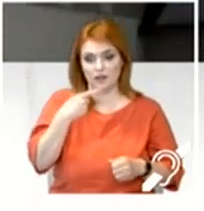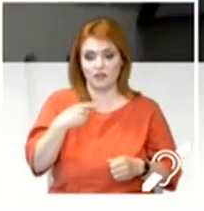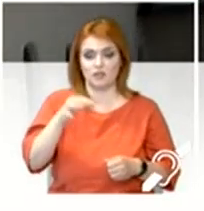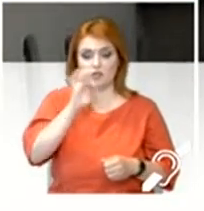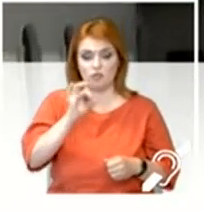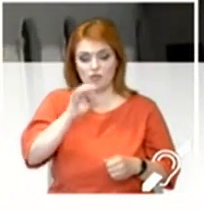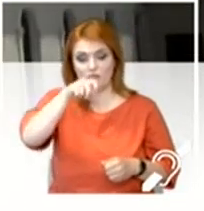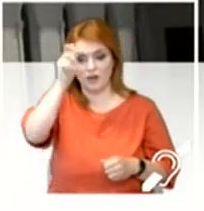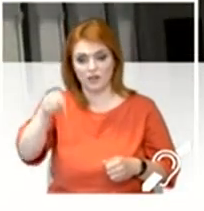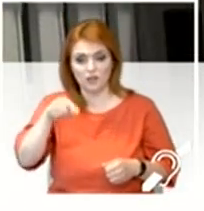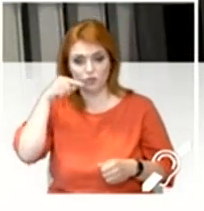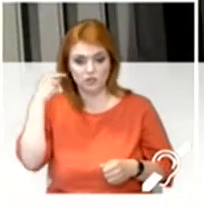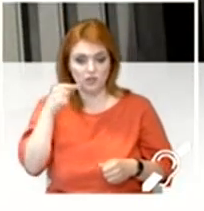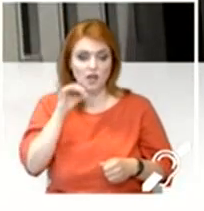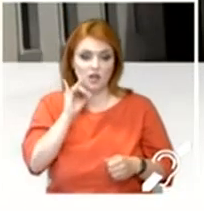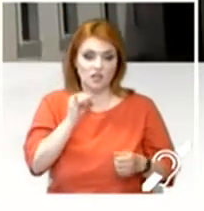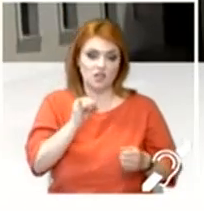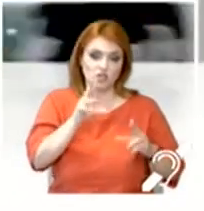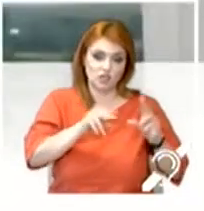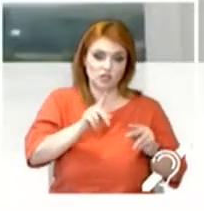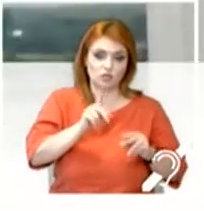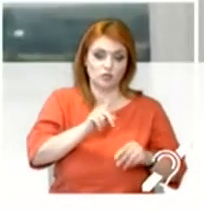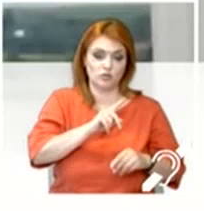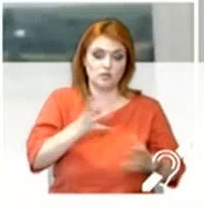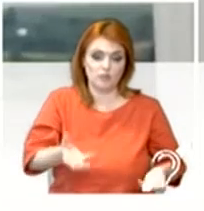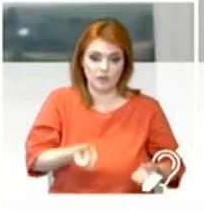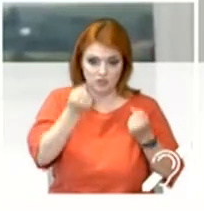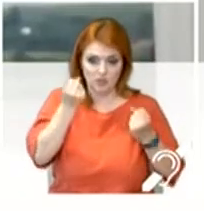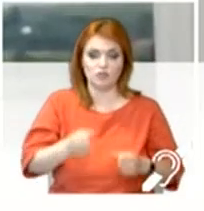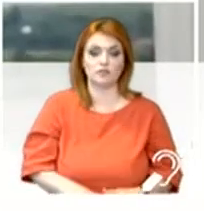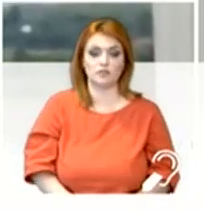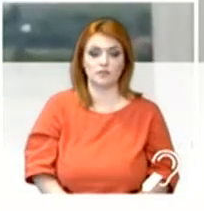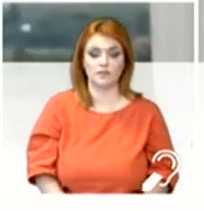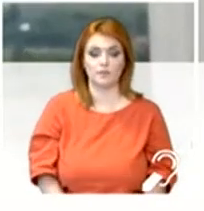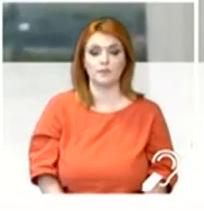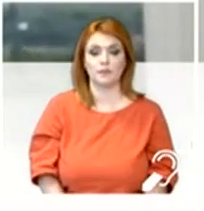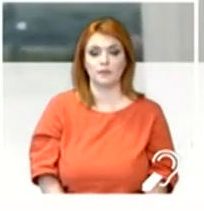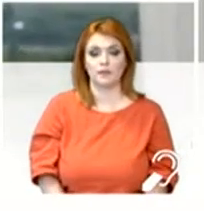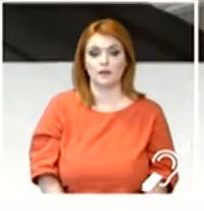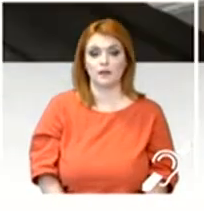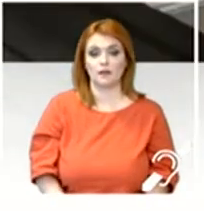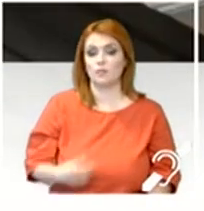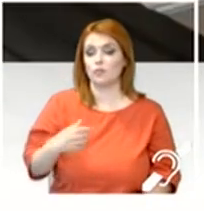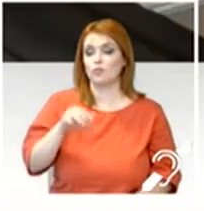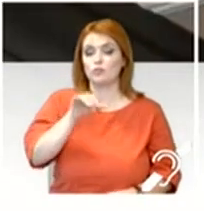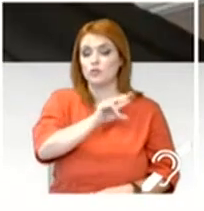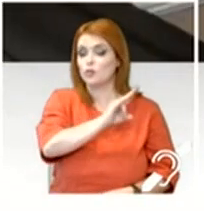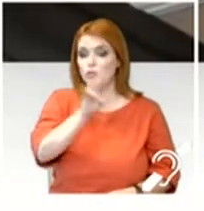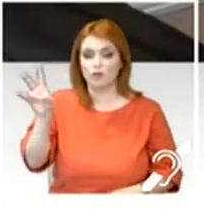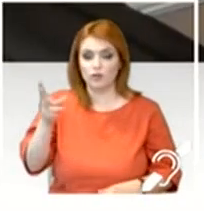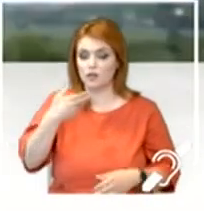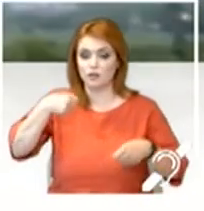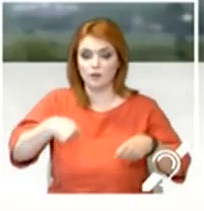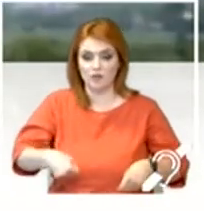ferm al războiului declanșat împotriva Ucrainei. Pomenit, îl voi pomeni. Asta n-are dreptul nimeni să mă intersecte. După tot